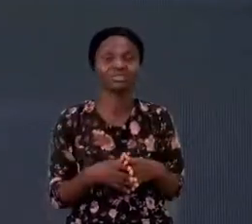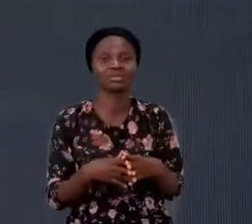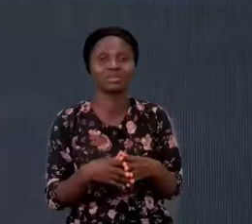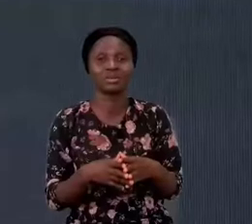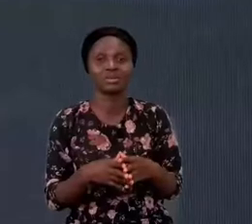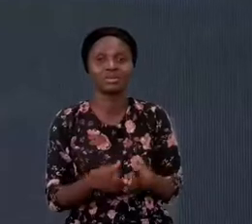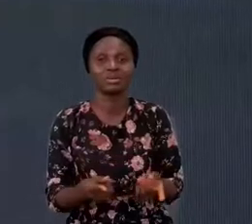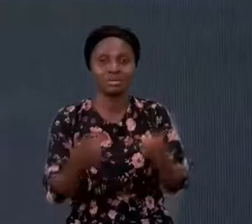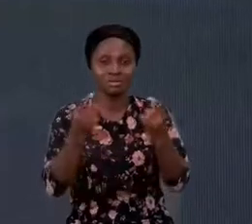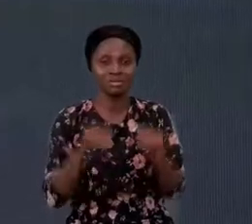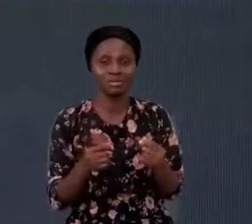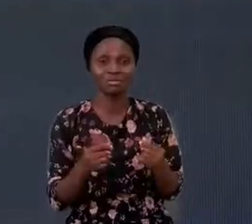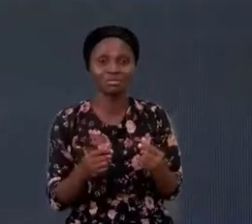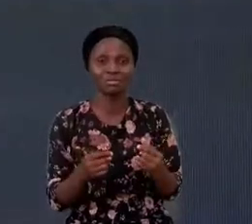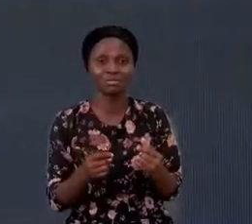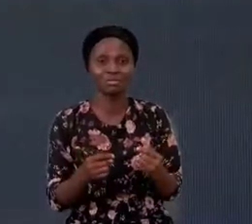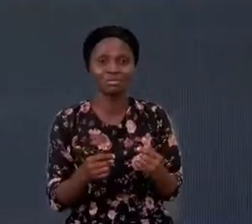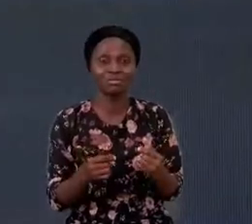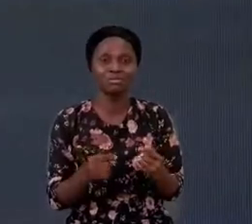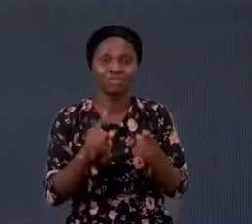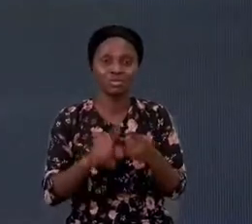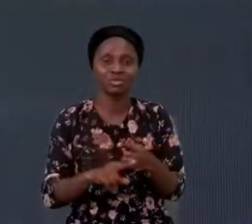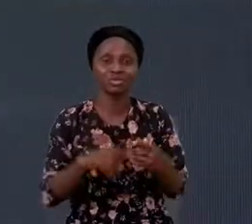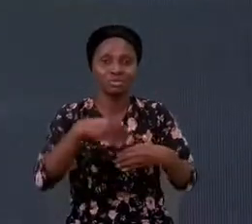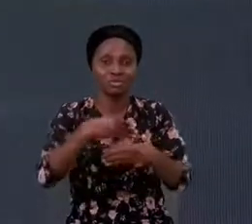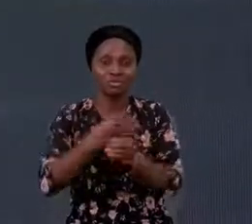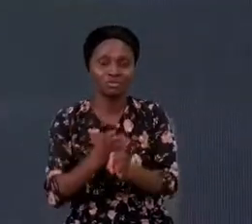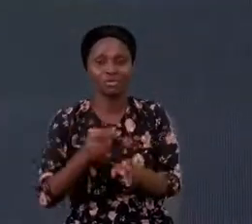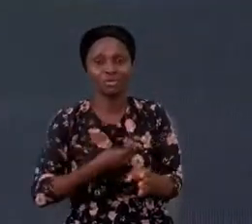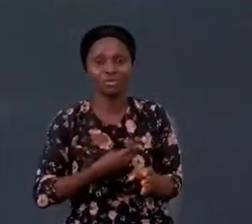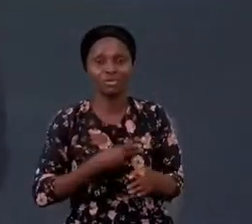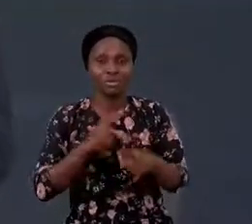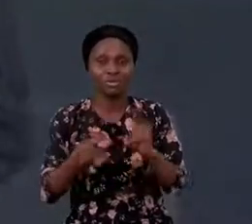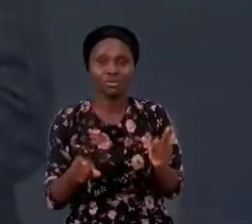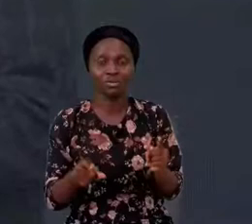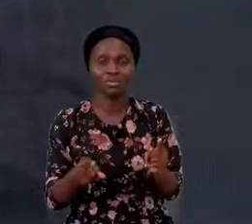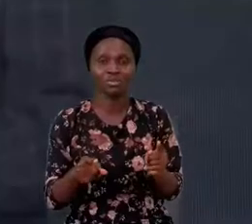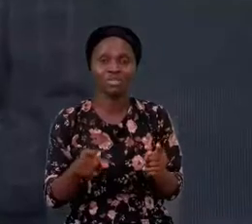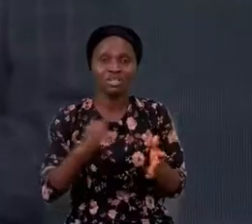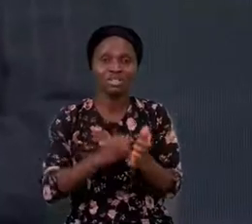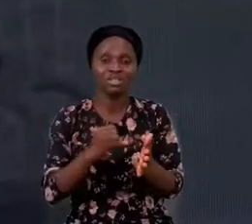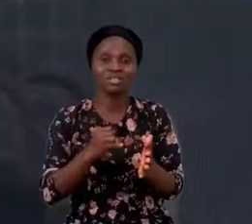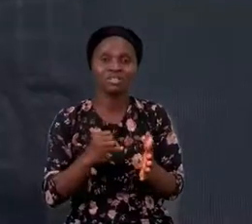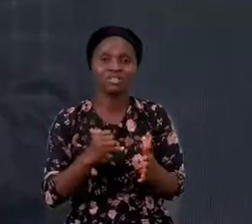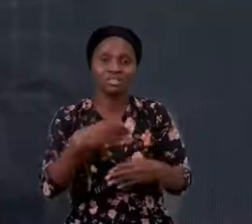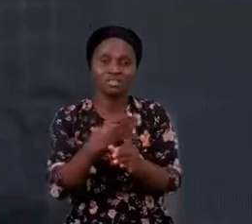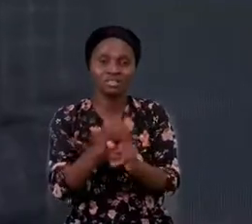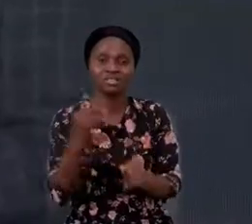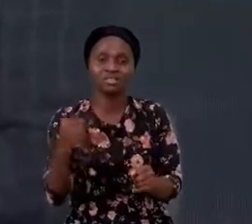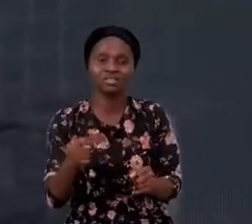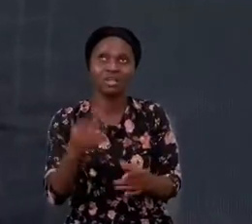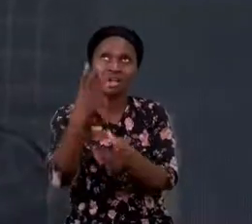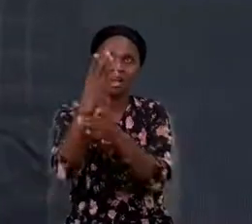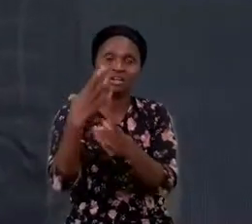formés au départ et il nous reforme et il nous redonne une nouvelle forme. Et il fait quelque chose qui